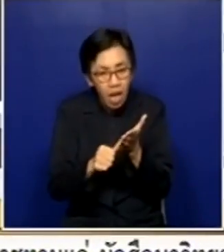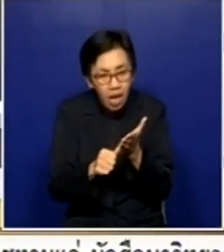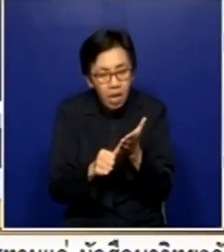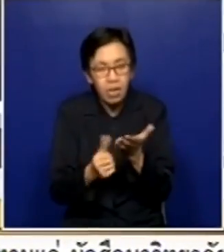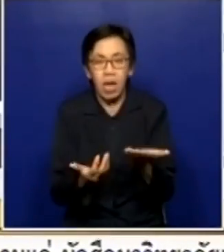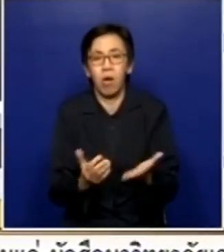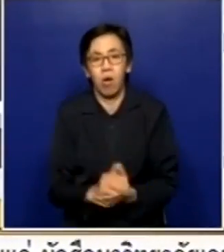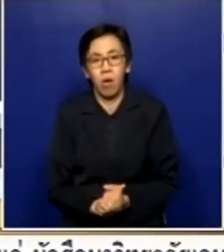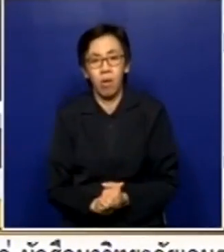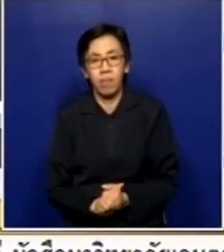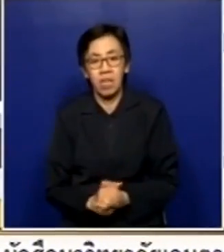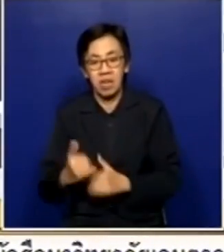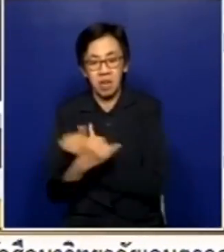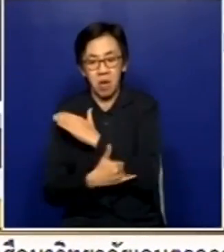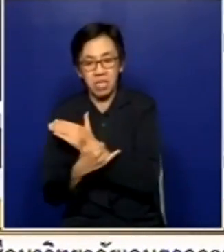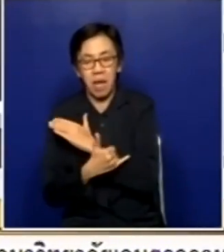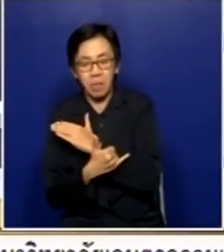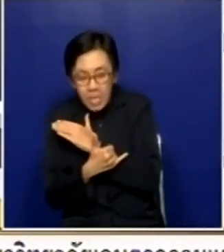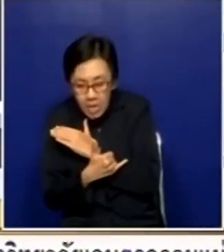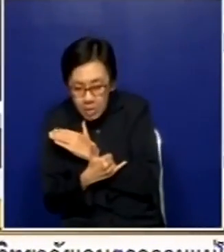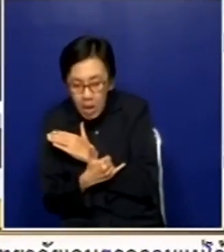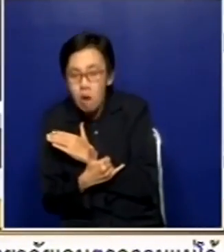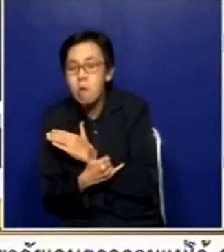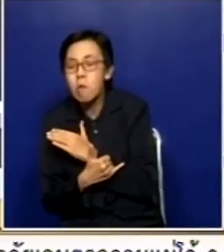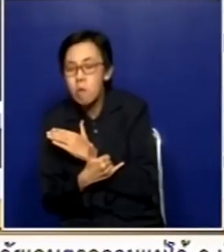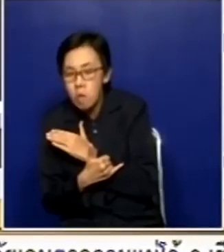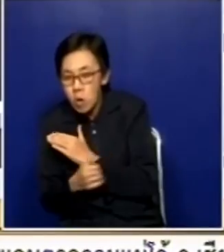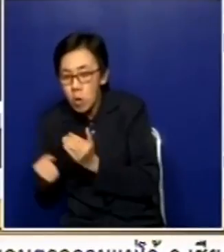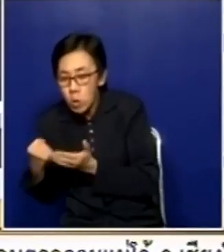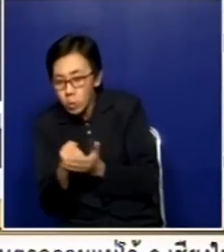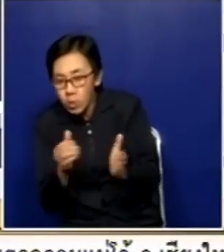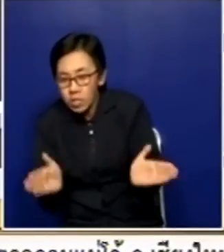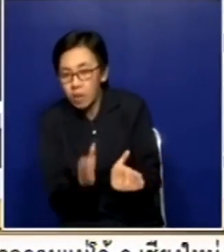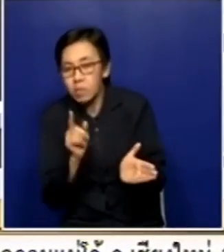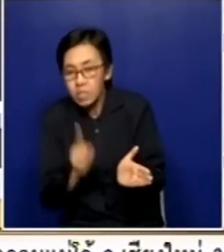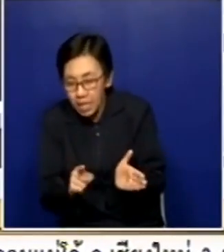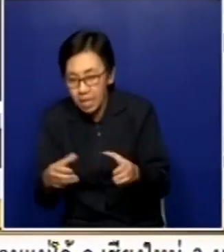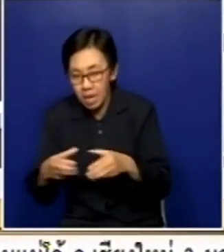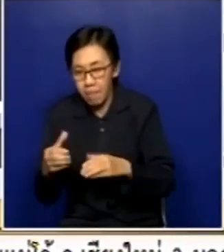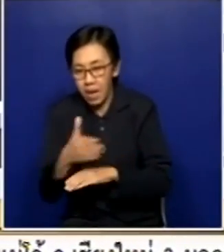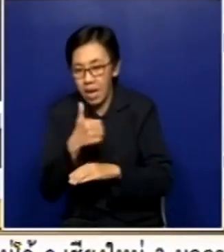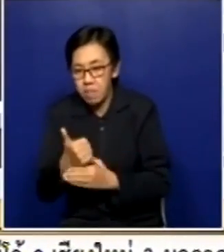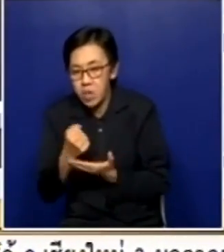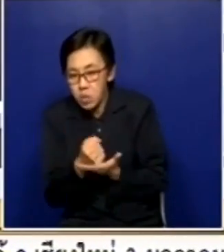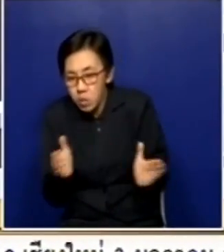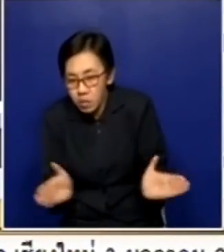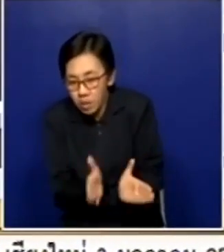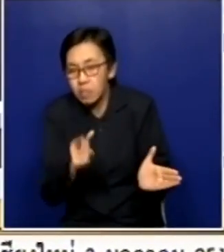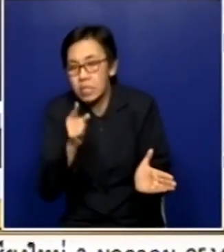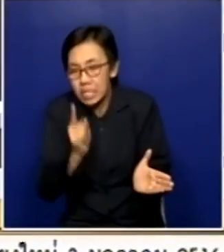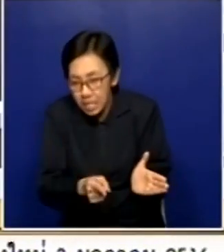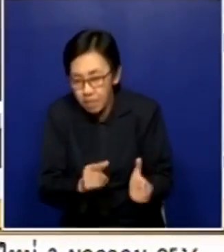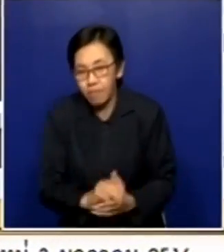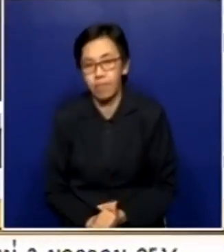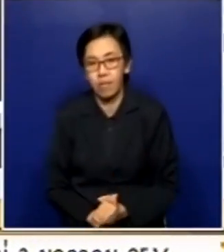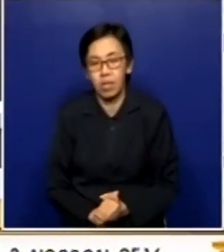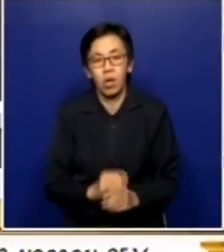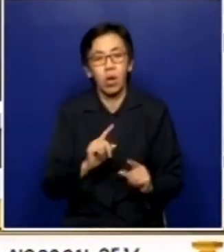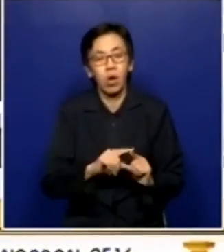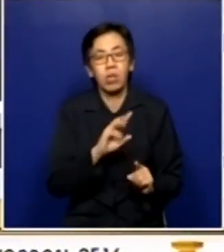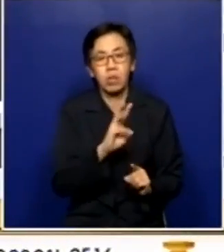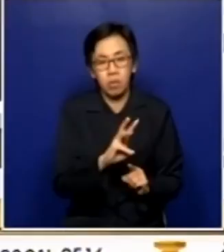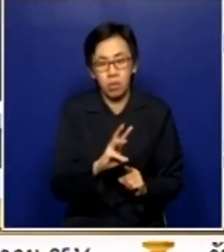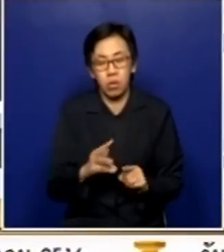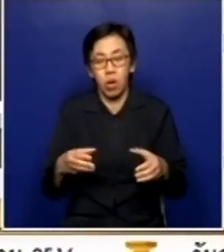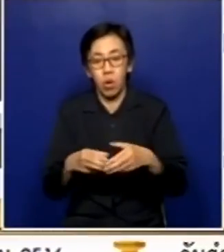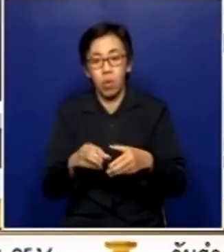จากจากต่างชาติจริงพรรคการเมืองหนุนหลังม็อบจริงก็พกไอ